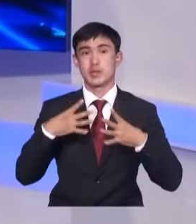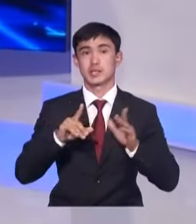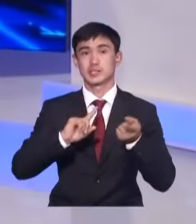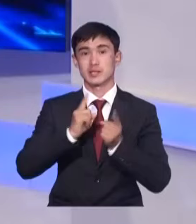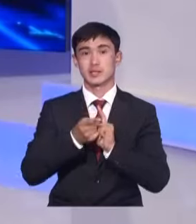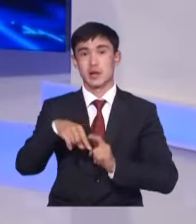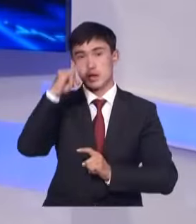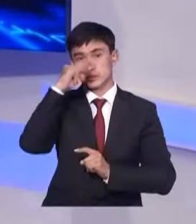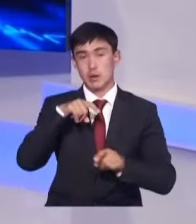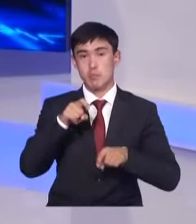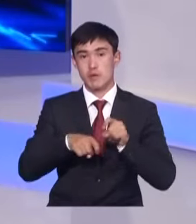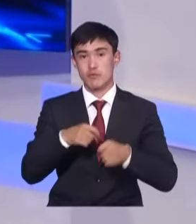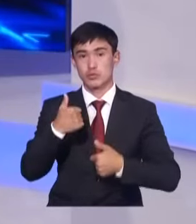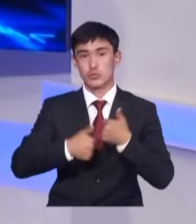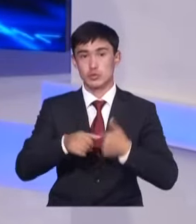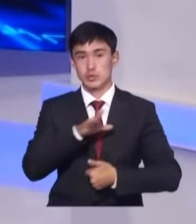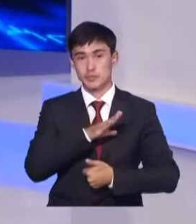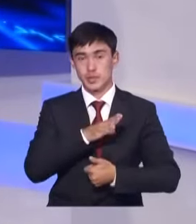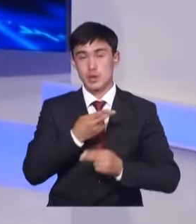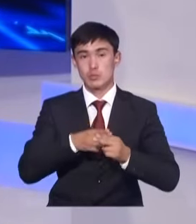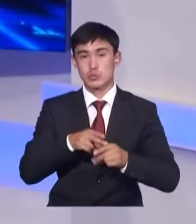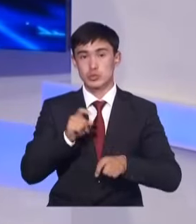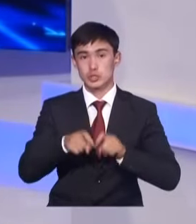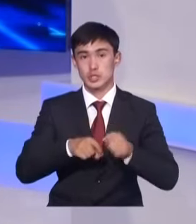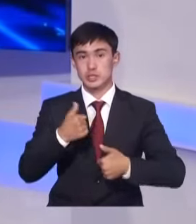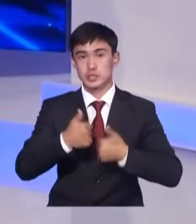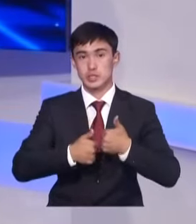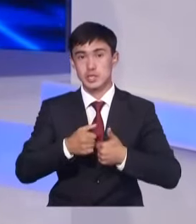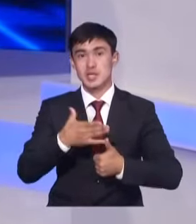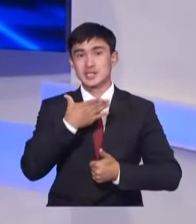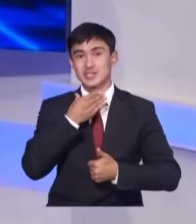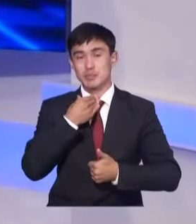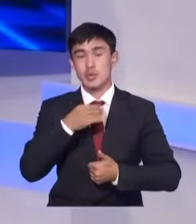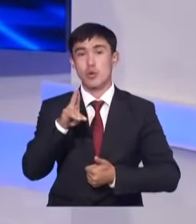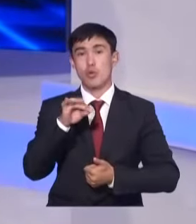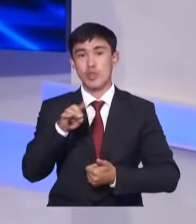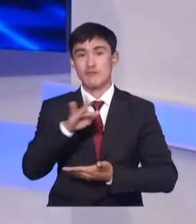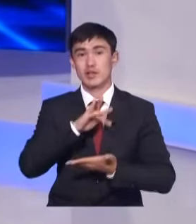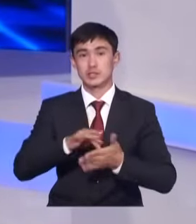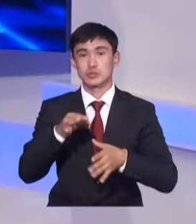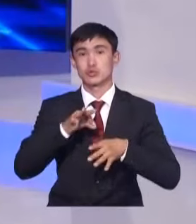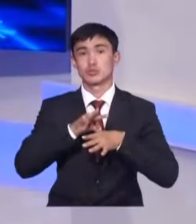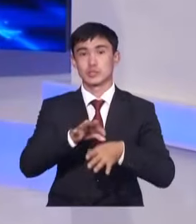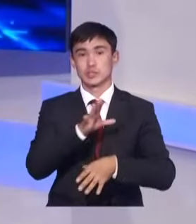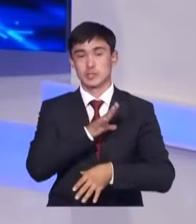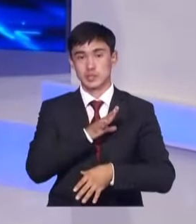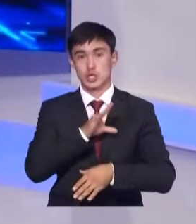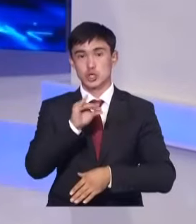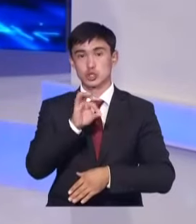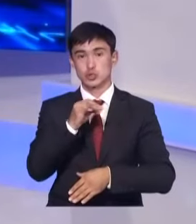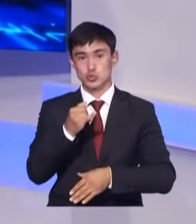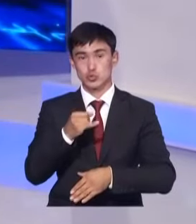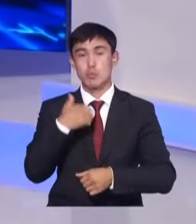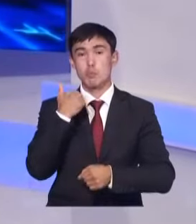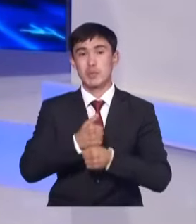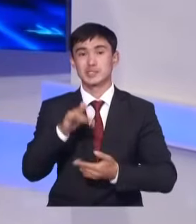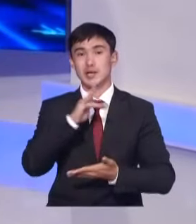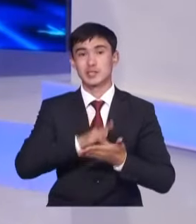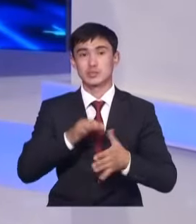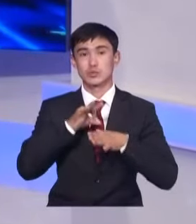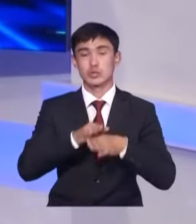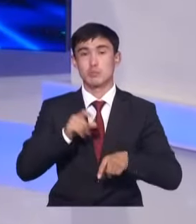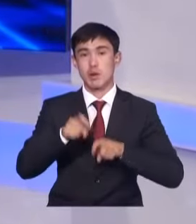мерекесіне айналған қазақ марафоны өтті. Аталған жүгіру жарысы осыған дейін Семей мен Қонаев қаласында ұйымдастырылған. Жетісудың бас